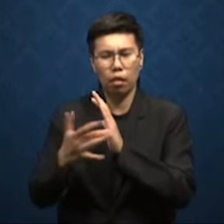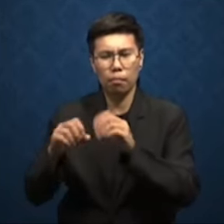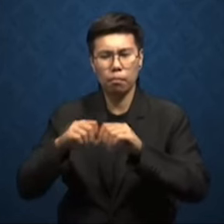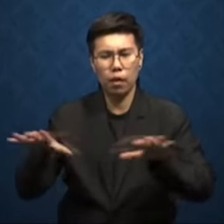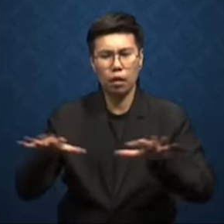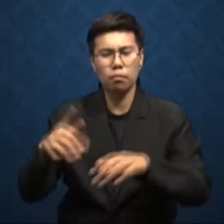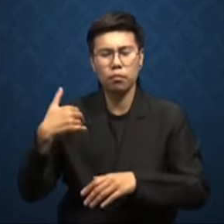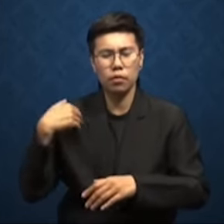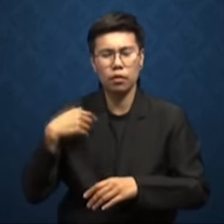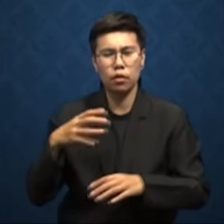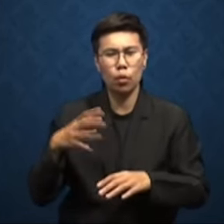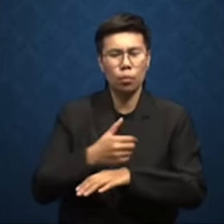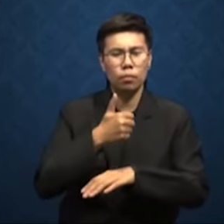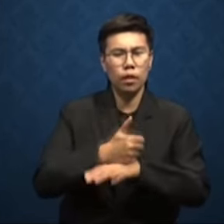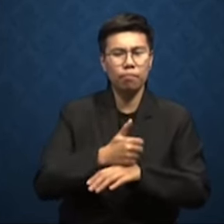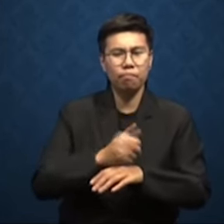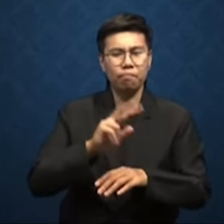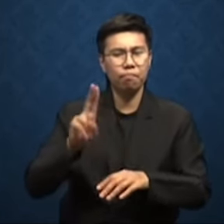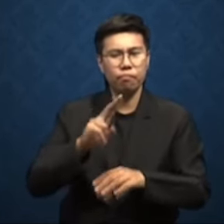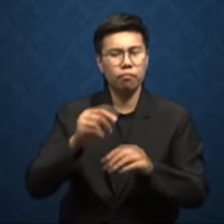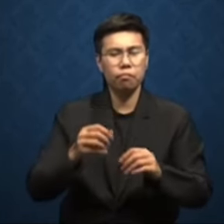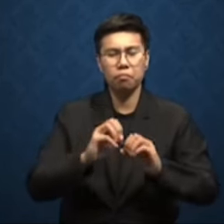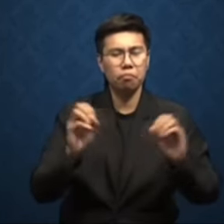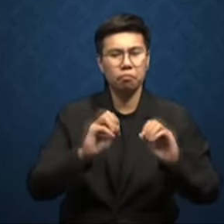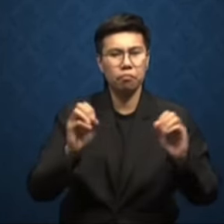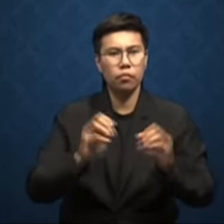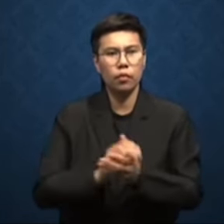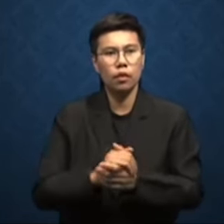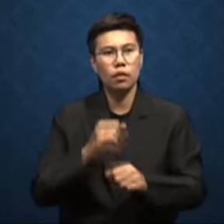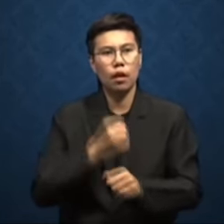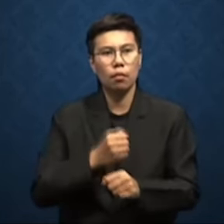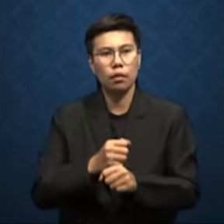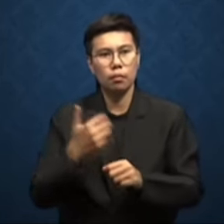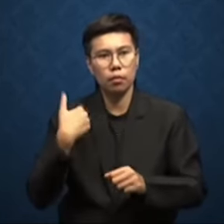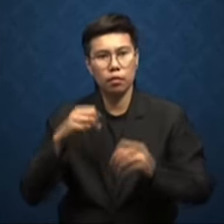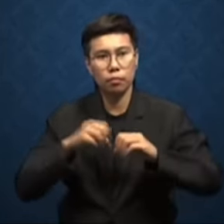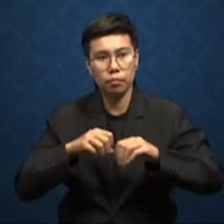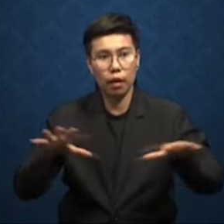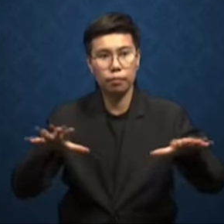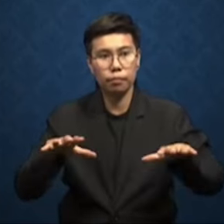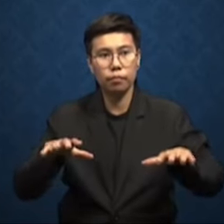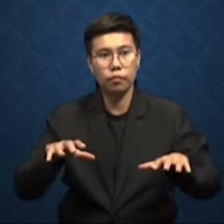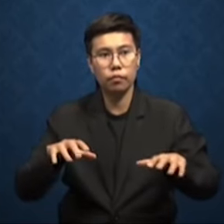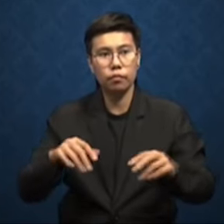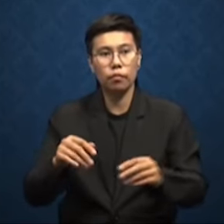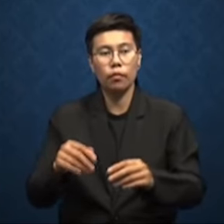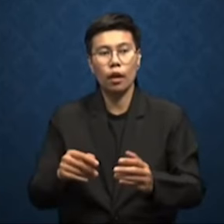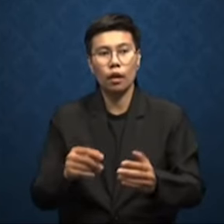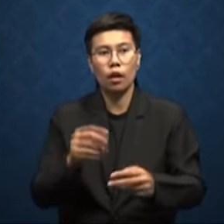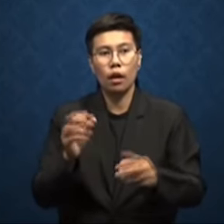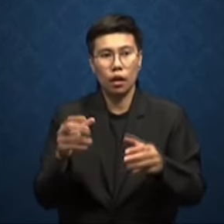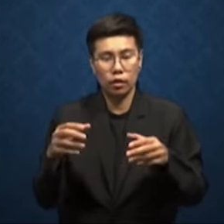ใช้นะฮะแล้วสื่ออิเล็กทรอนิกส์เหล่านี้ก็สร้างคะแนนเสียงนะฮะโดยกระบวนการนะท